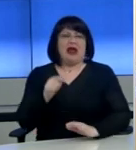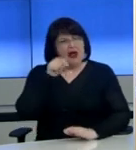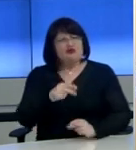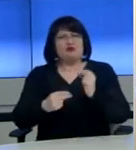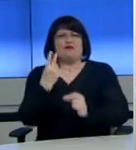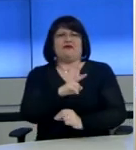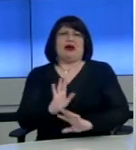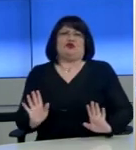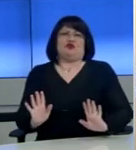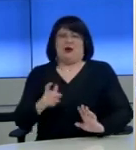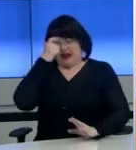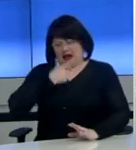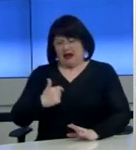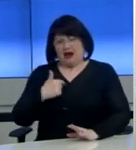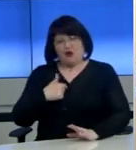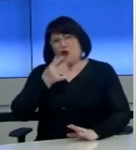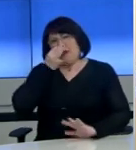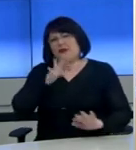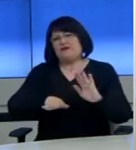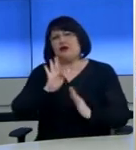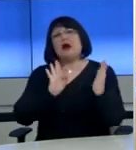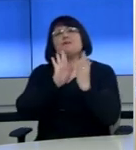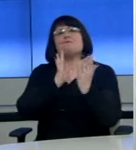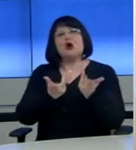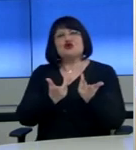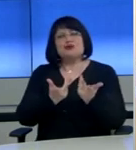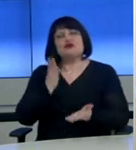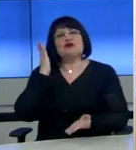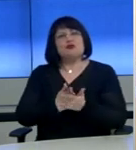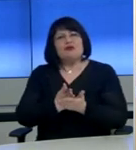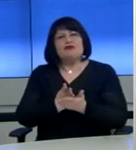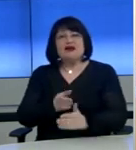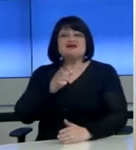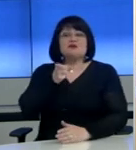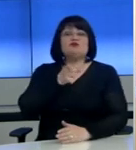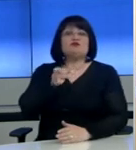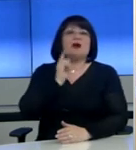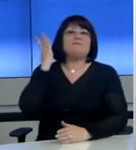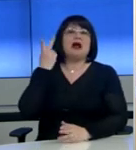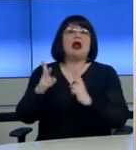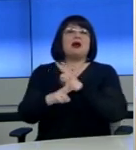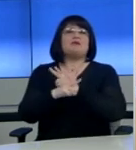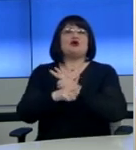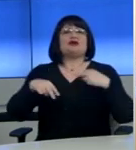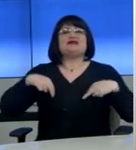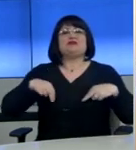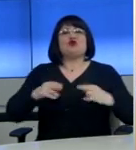πρόβλημα, επέλεξε ο κ. Μητσοτάκης να στοχοποιήσει τον πρώην αναπληρωτή Υπουργό Δικαιοσύνης.